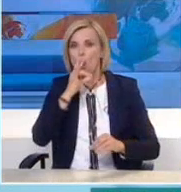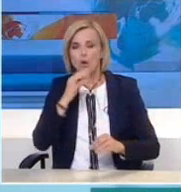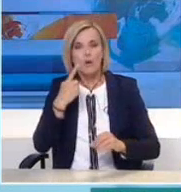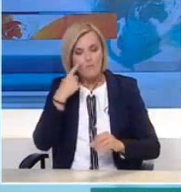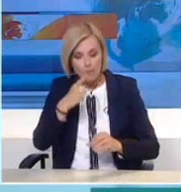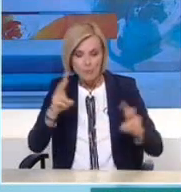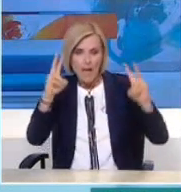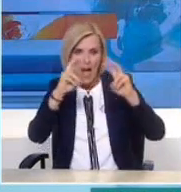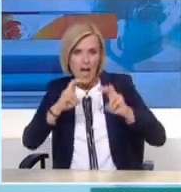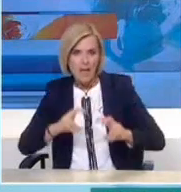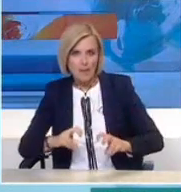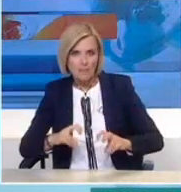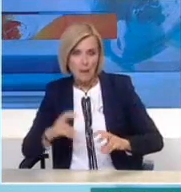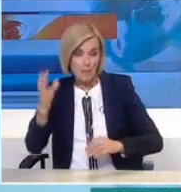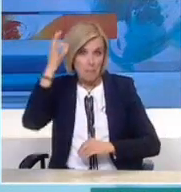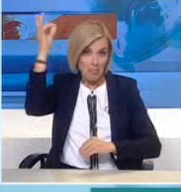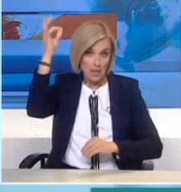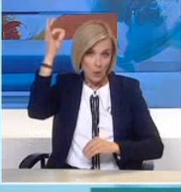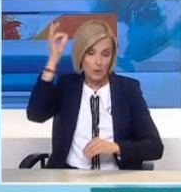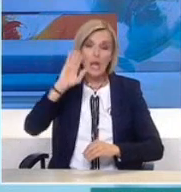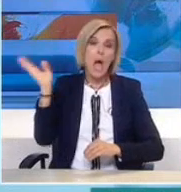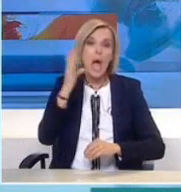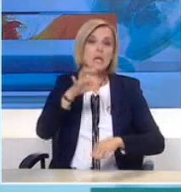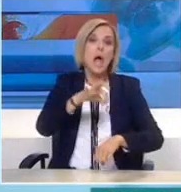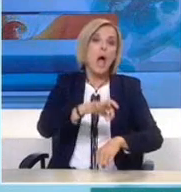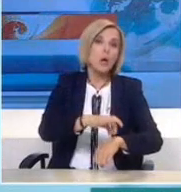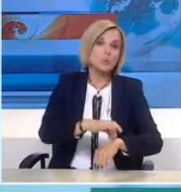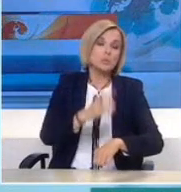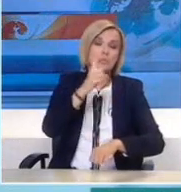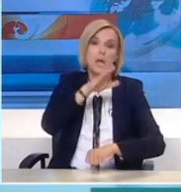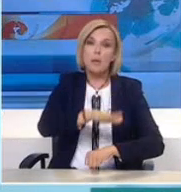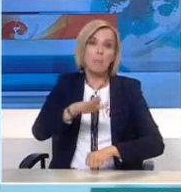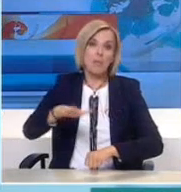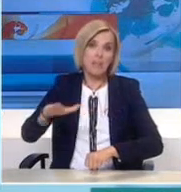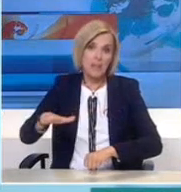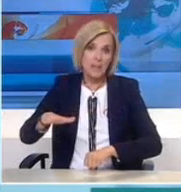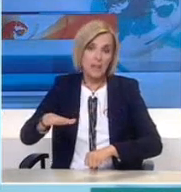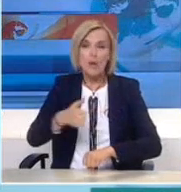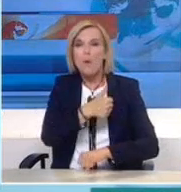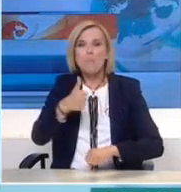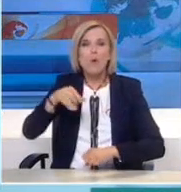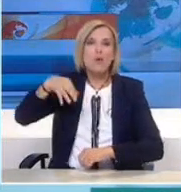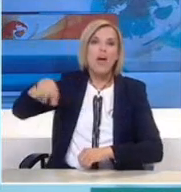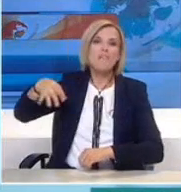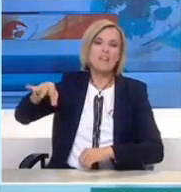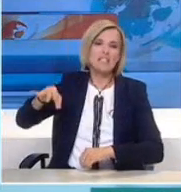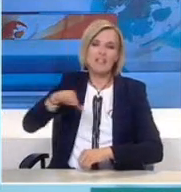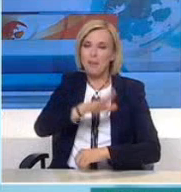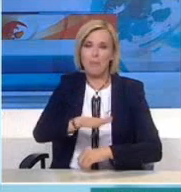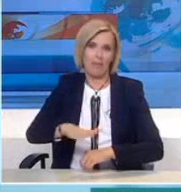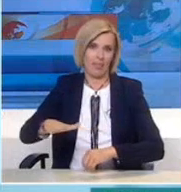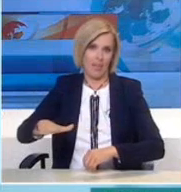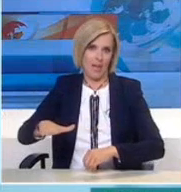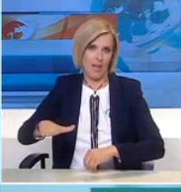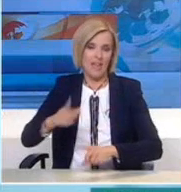προσβολής, δηλαδή η πιθανότητα ότι μια λίμωξη συμβαίνει μεταξύ ευαίσθητων ατόμων που δεν έχουν ανοσία μέσα σε μια